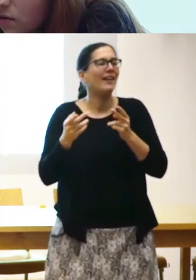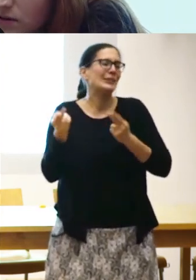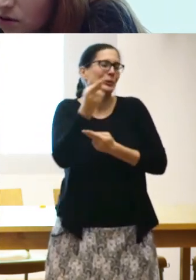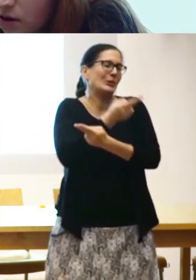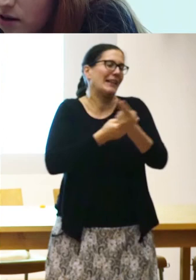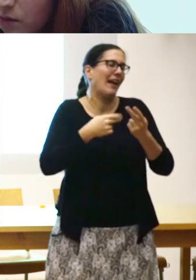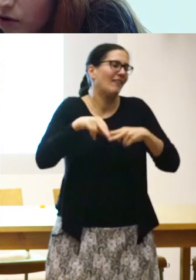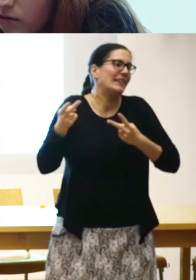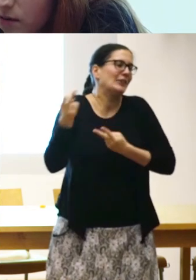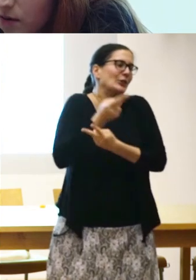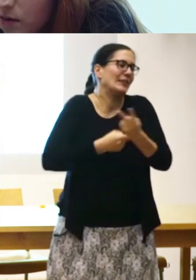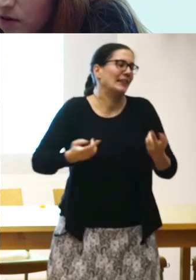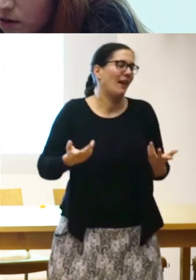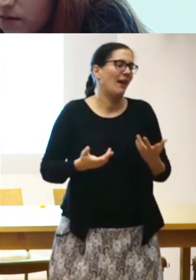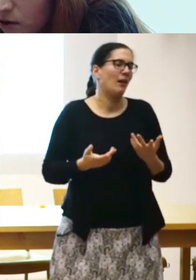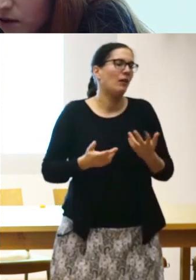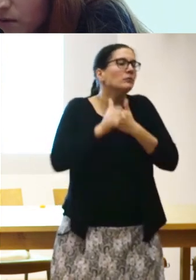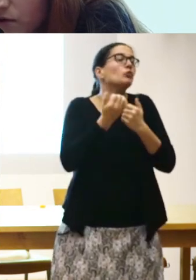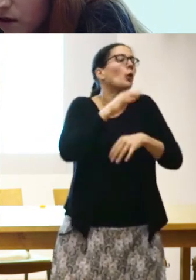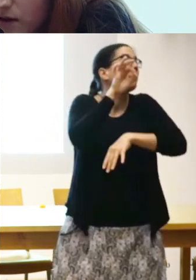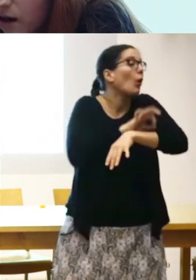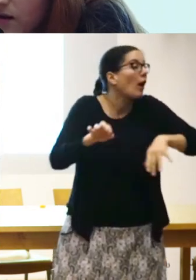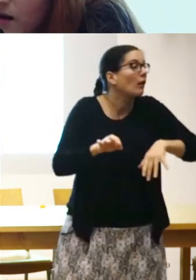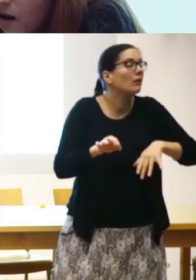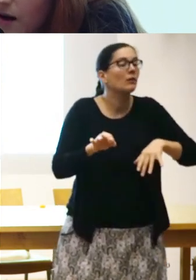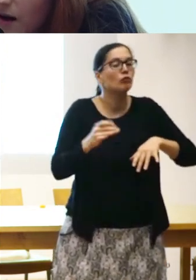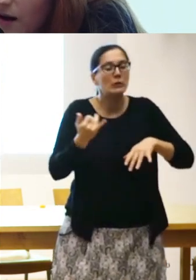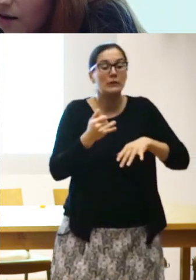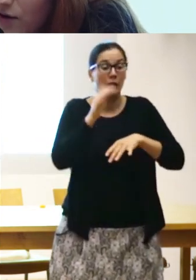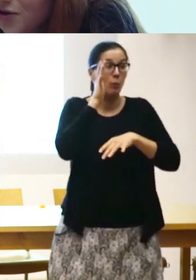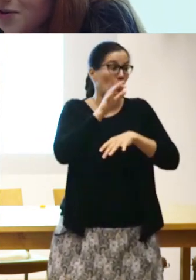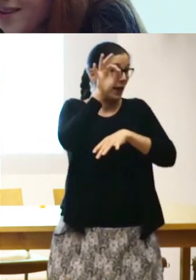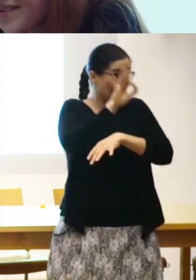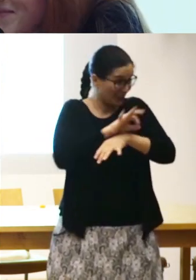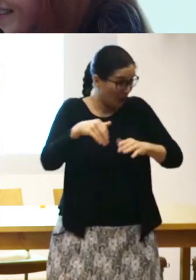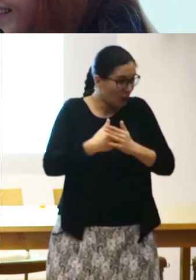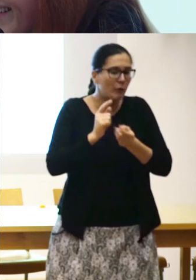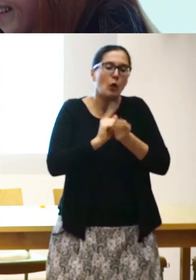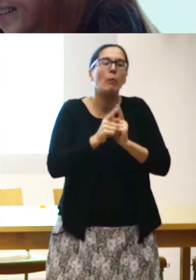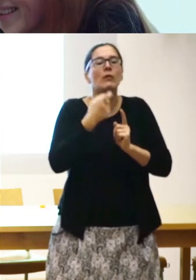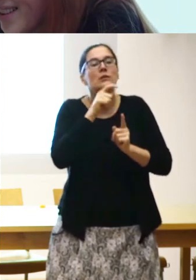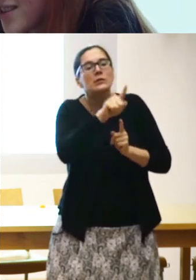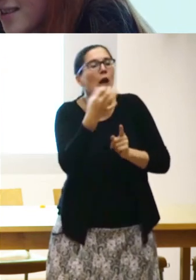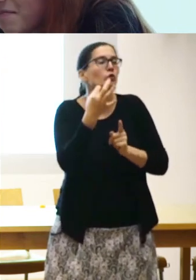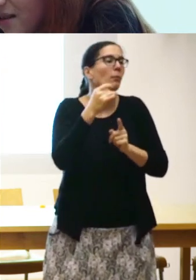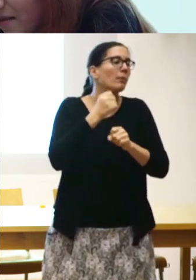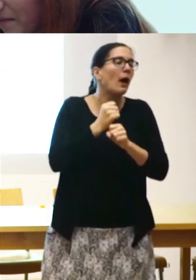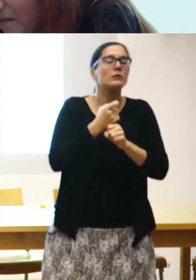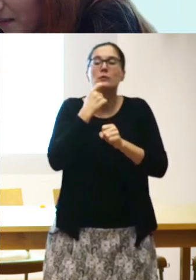u konkrétních projektů se bavíme o tom, co by tam kdo chtěl dělat a většinou to taky dopadne.